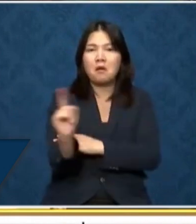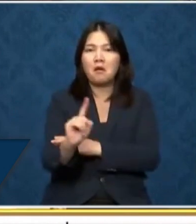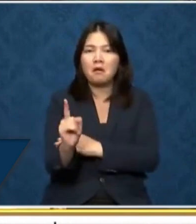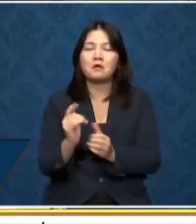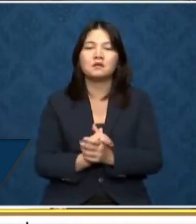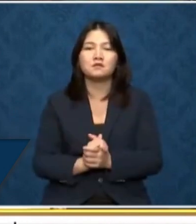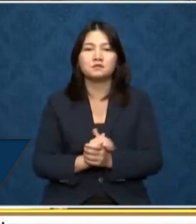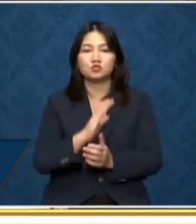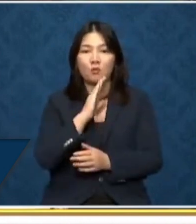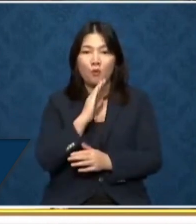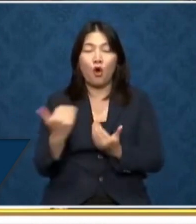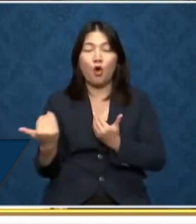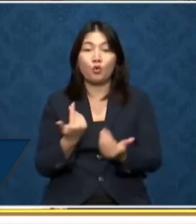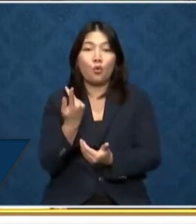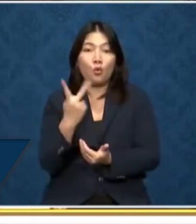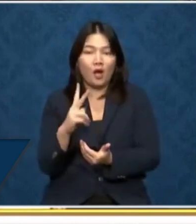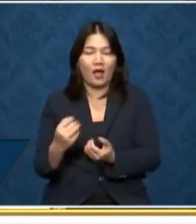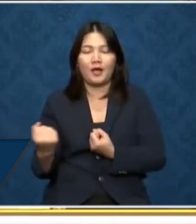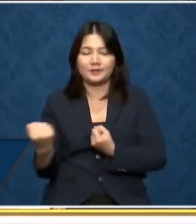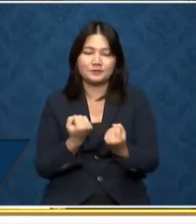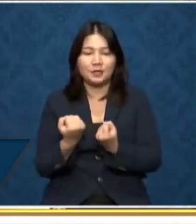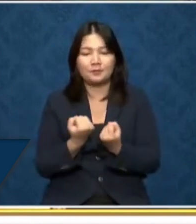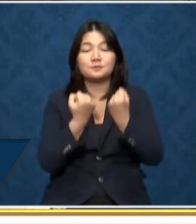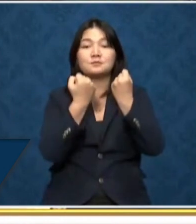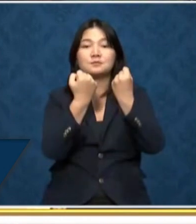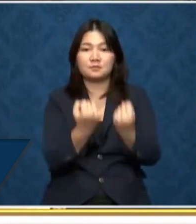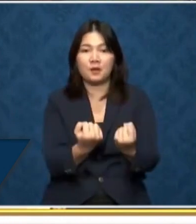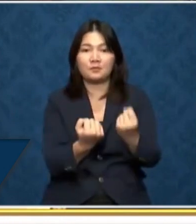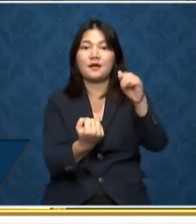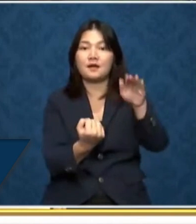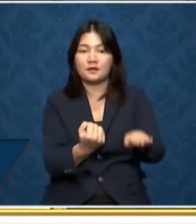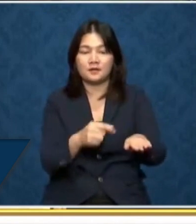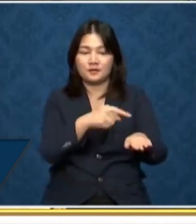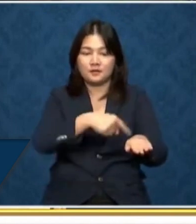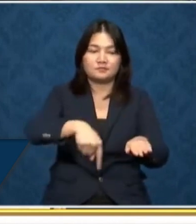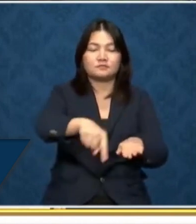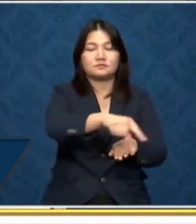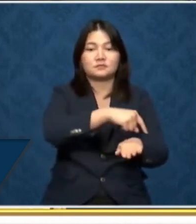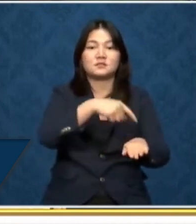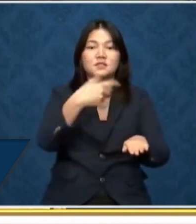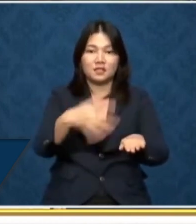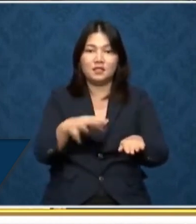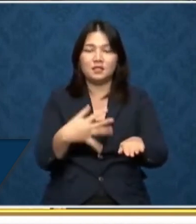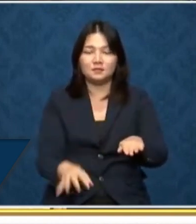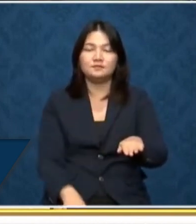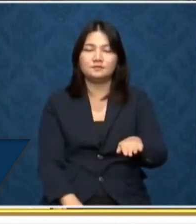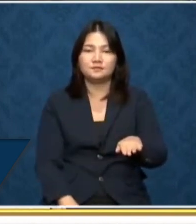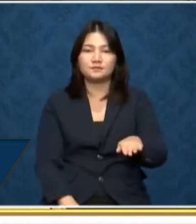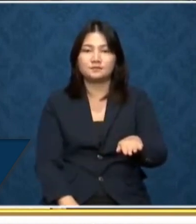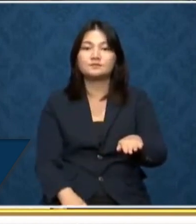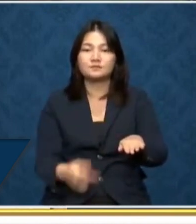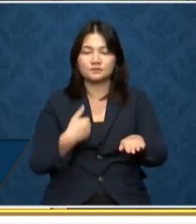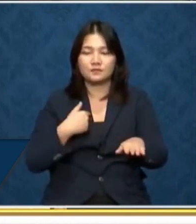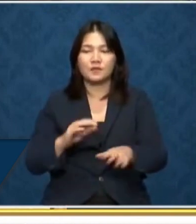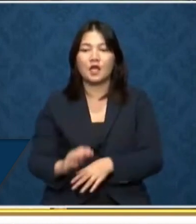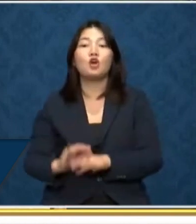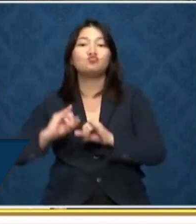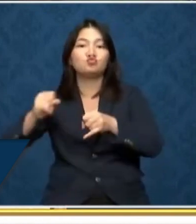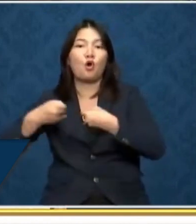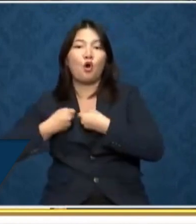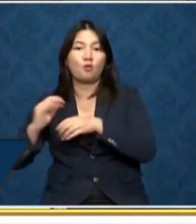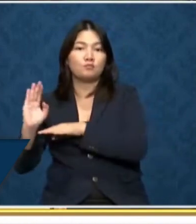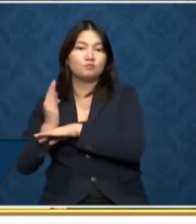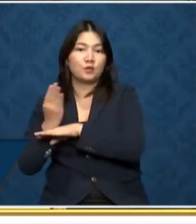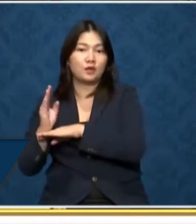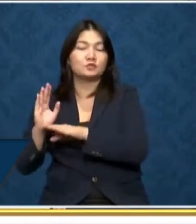มื่อมีลูกค้านำรถเข้าตรวจสภาพรถในสถานตรวจสภาพรถภายนอกเจ้าของกิจการจะนำเอกสารของ